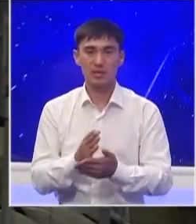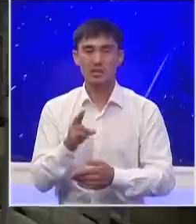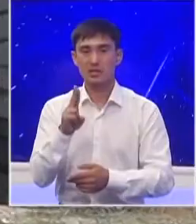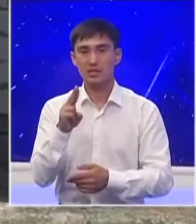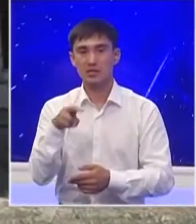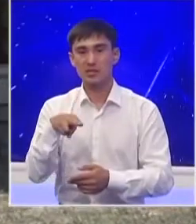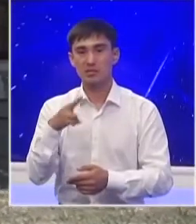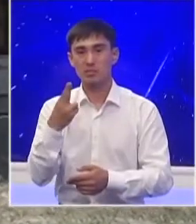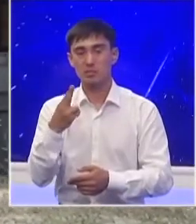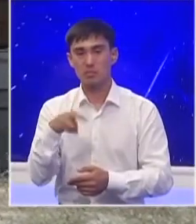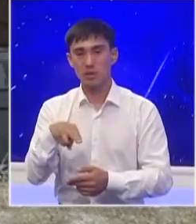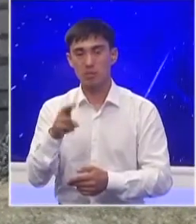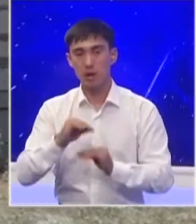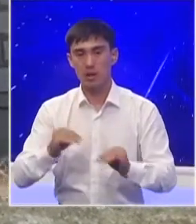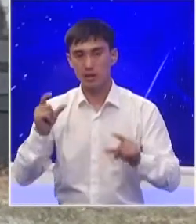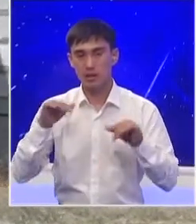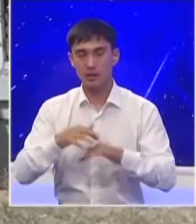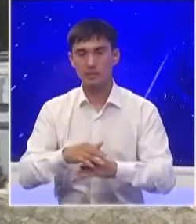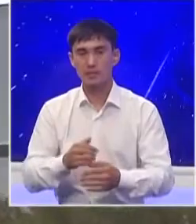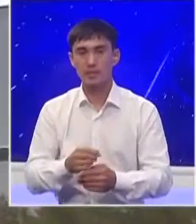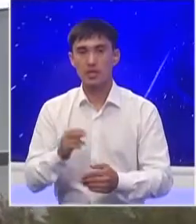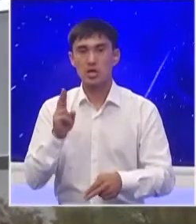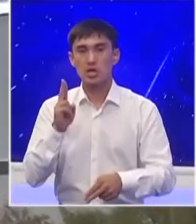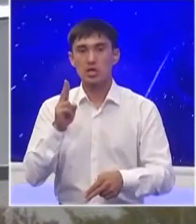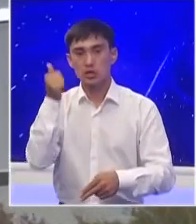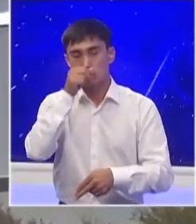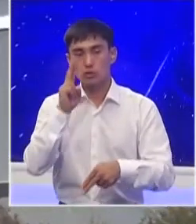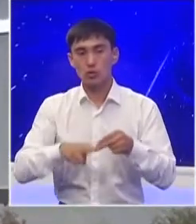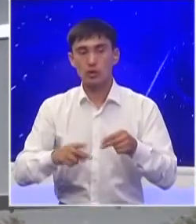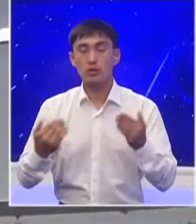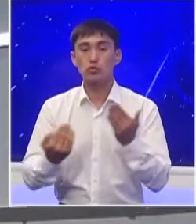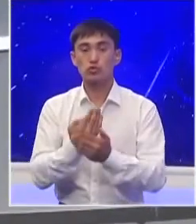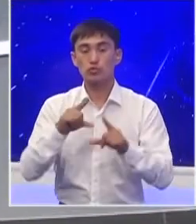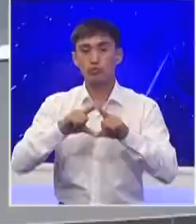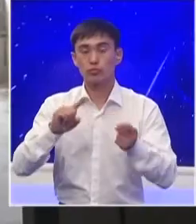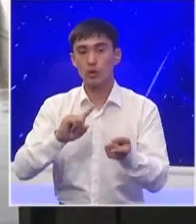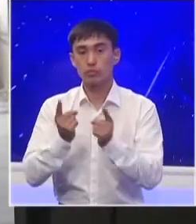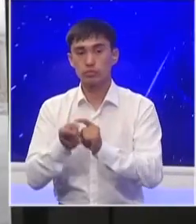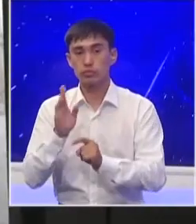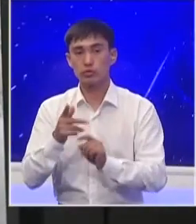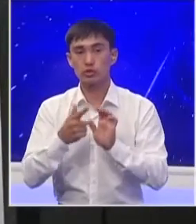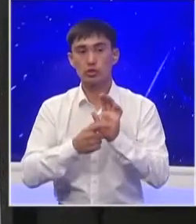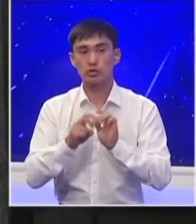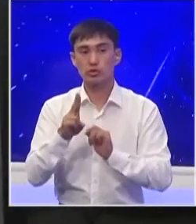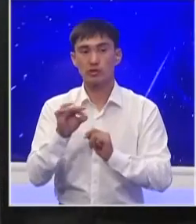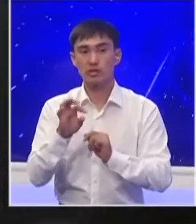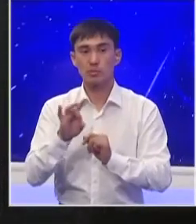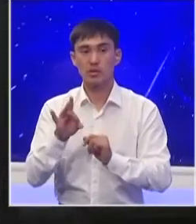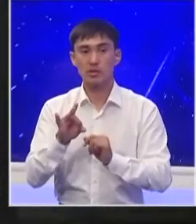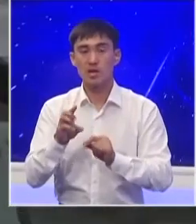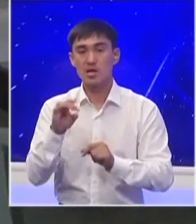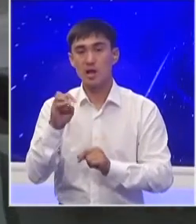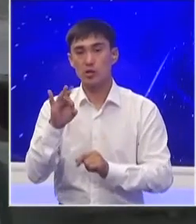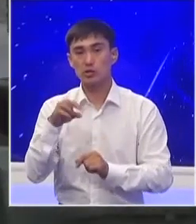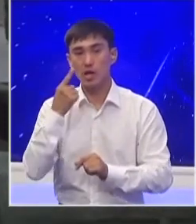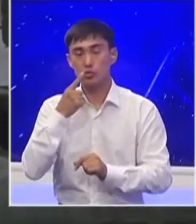келеді. Асар оңалту орталығы жыл соңына дейін жаңа ғимаратқа көшпек. Мекеме аумағы 700 шаршы метр. Елдос